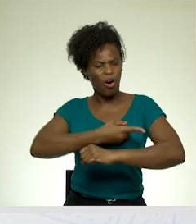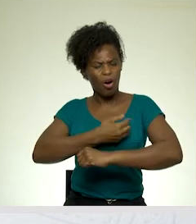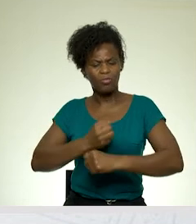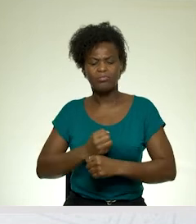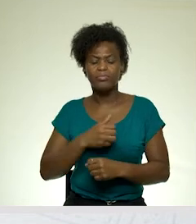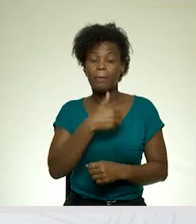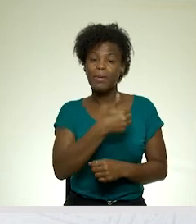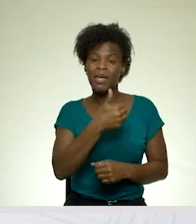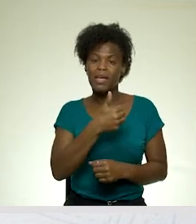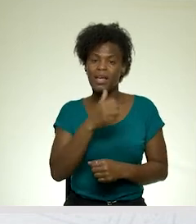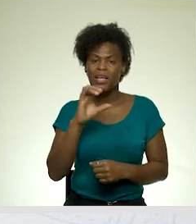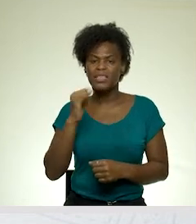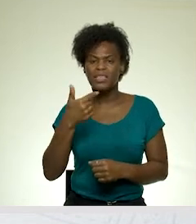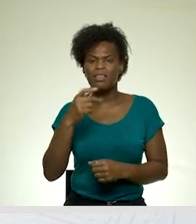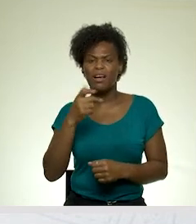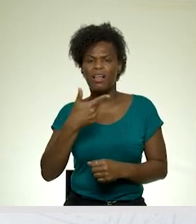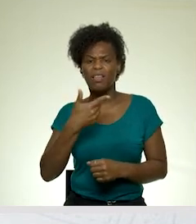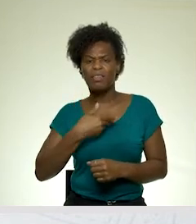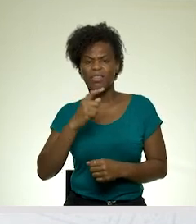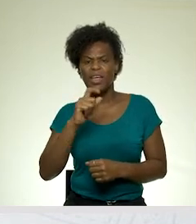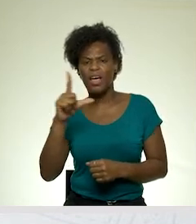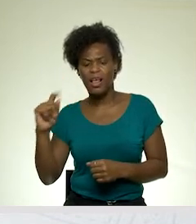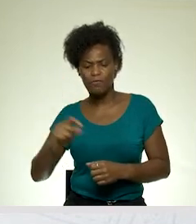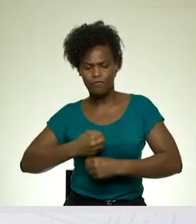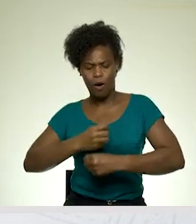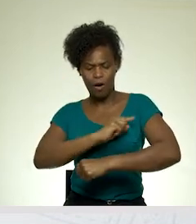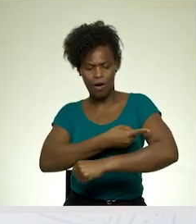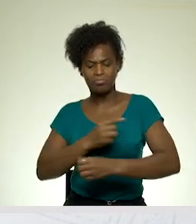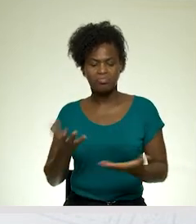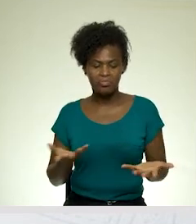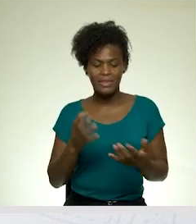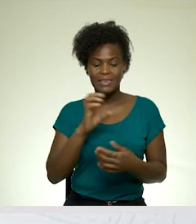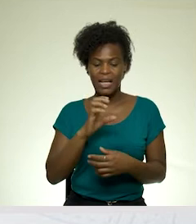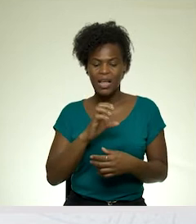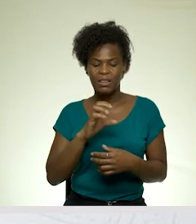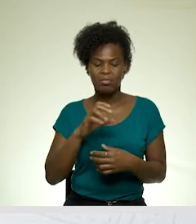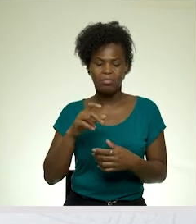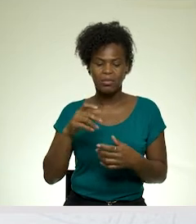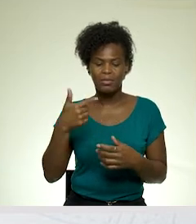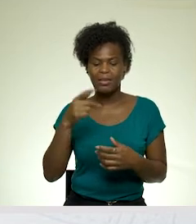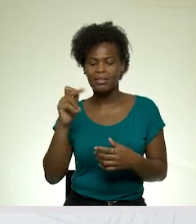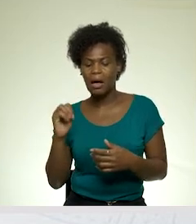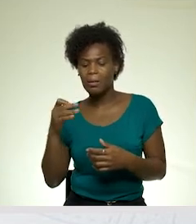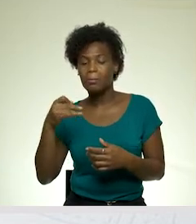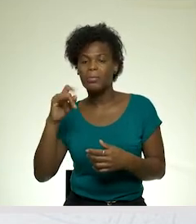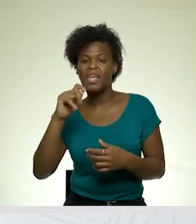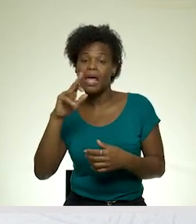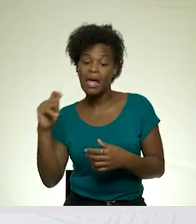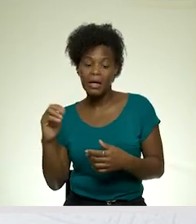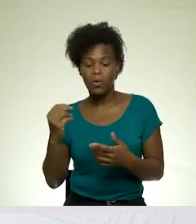B. Une citadelle fortifiée. C. Un tas de pierres. Ou